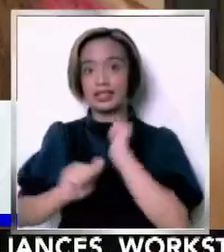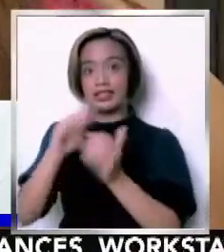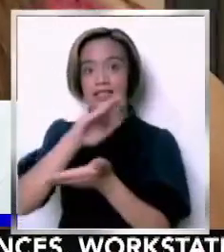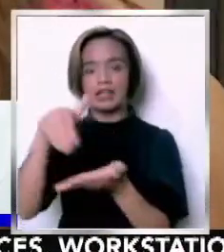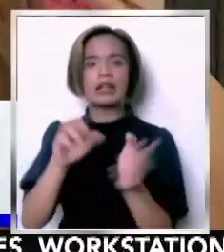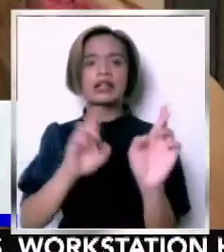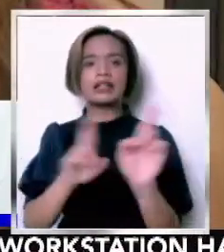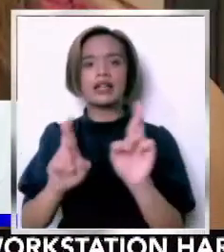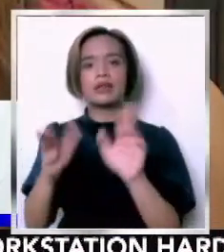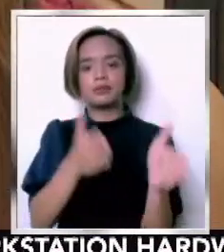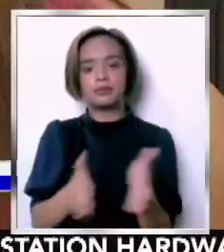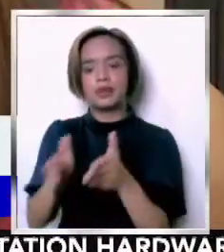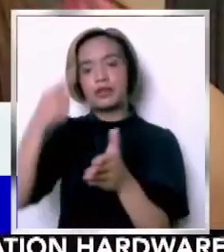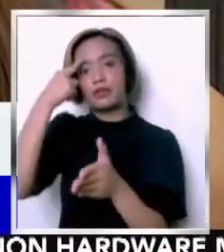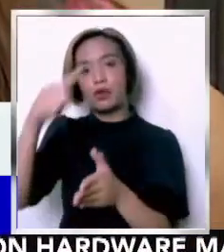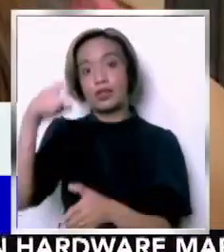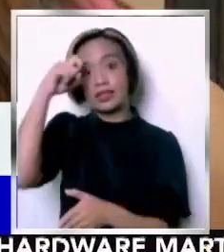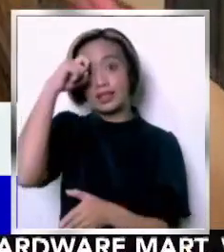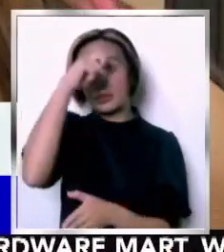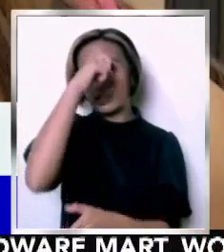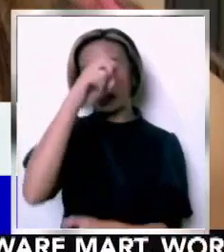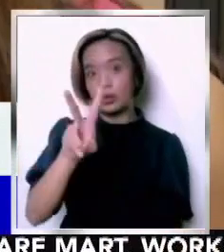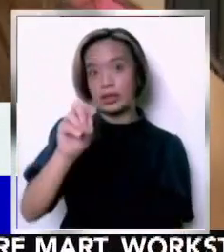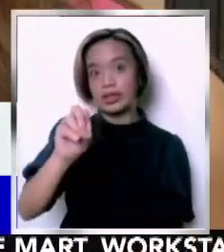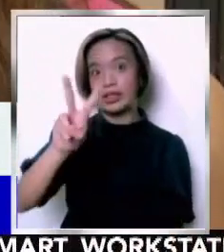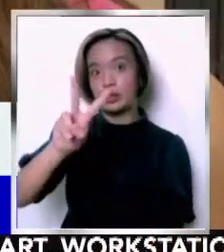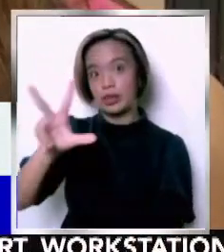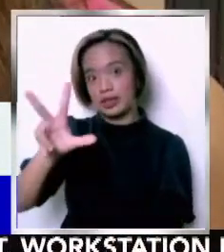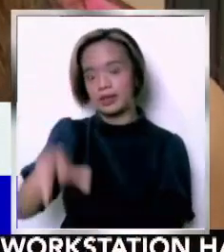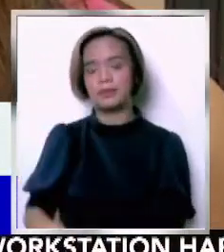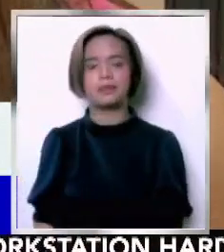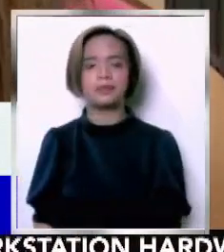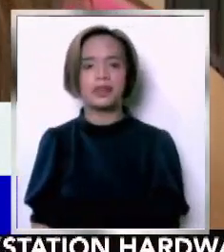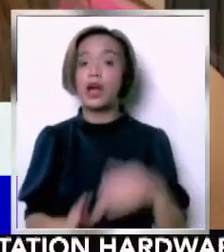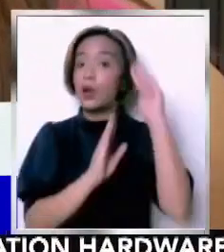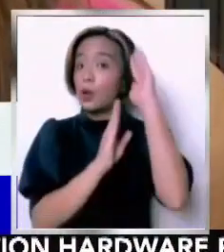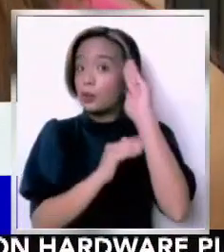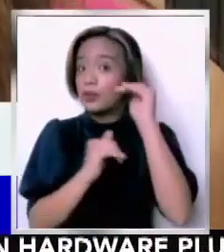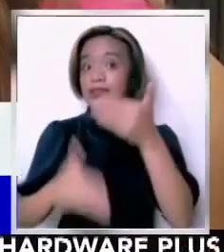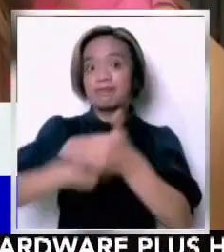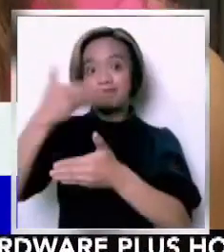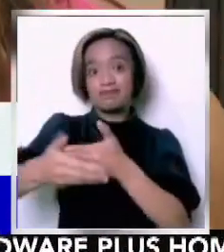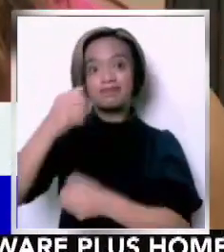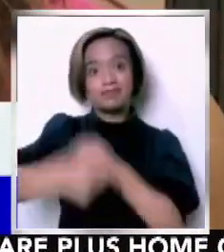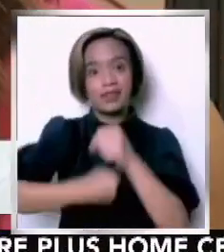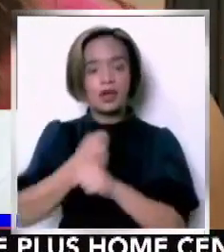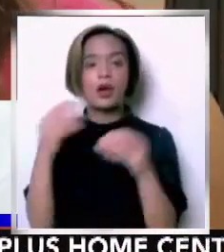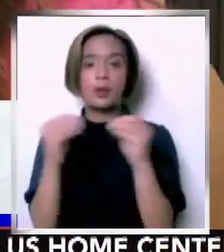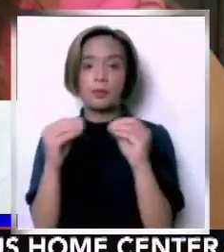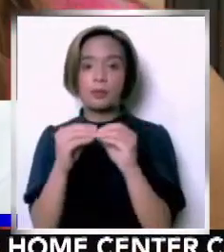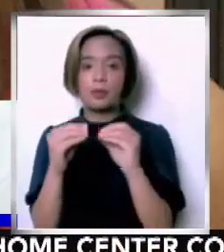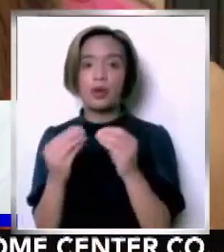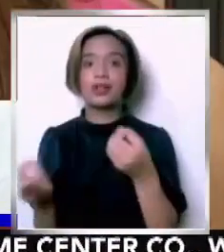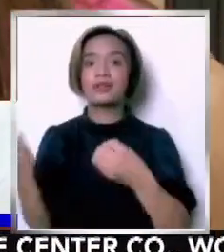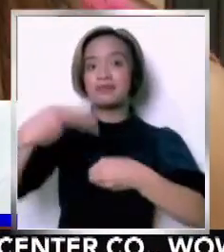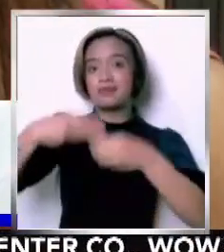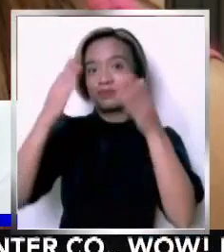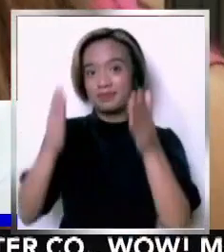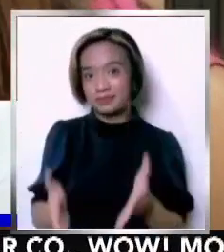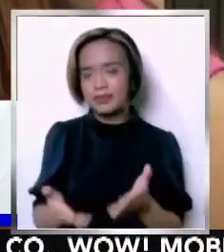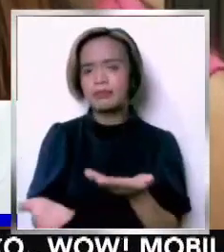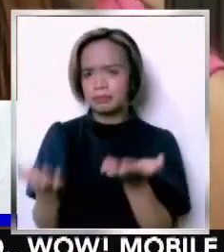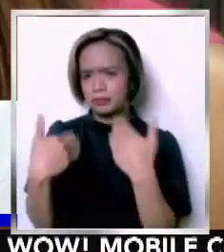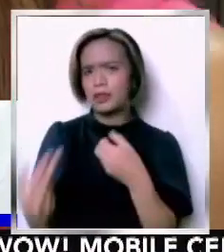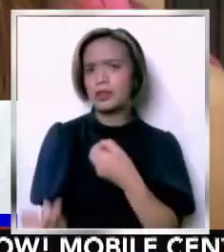Hopefully next year, we can see more participants. So join us and be one